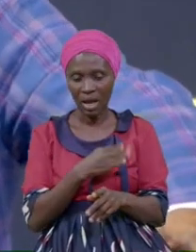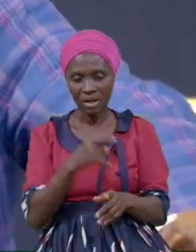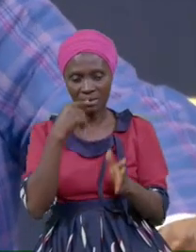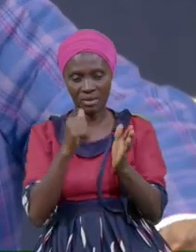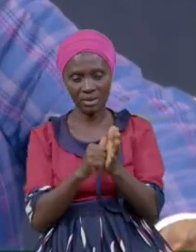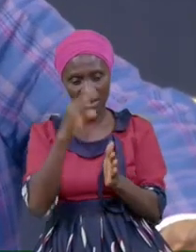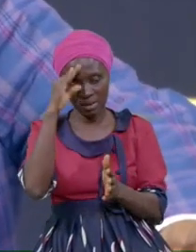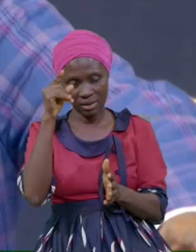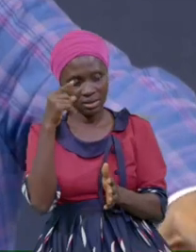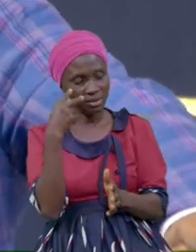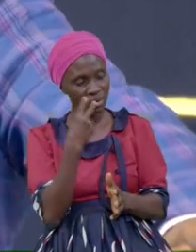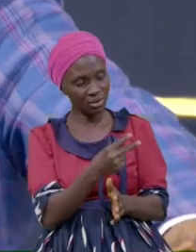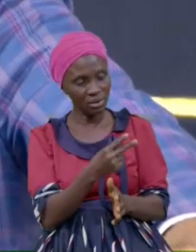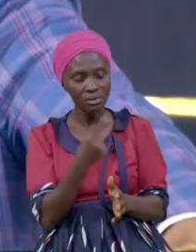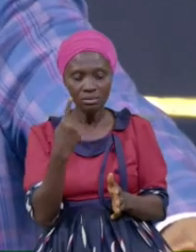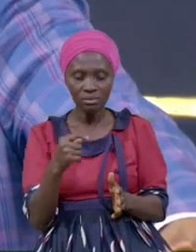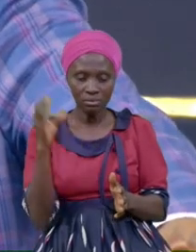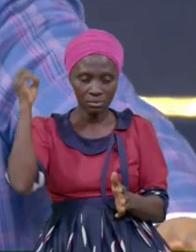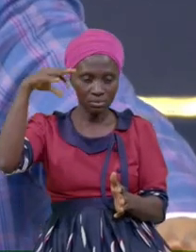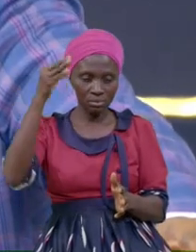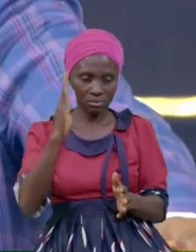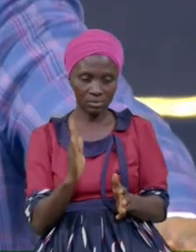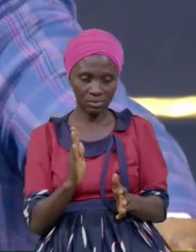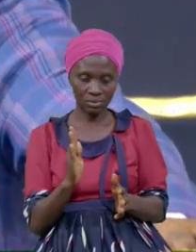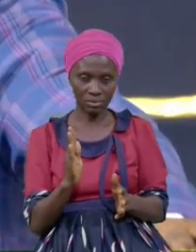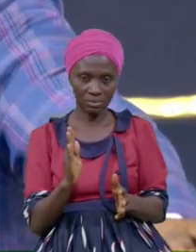vu la grâce de Dieu.